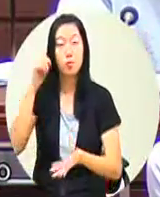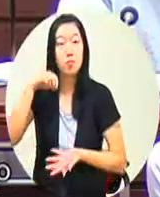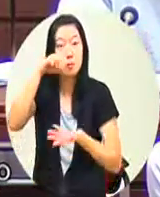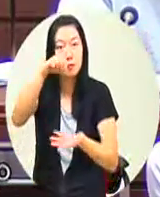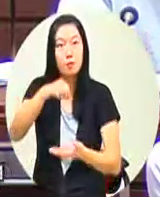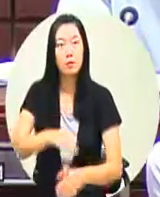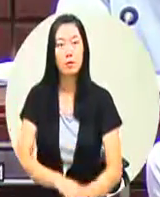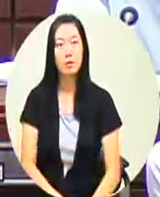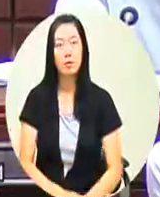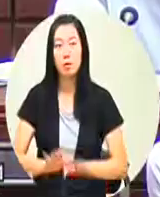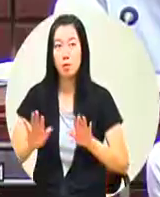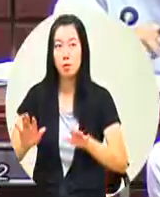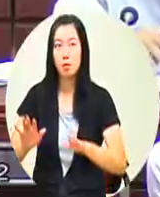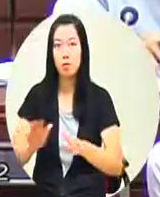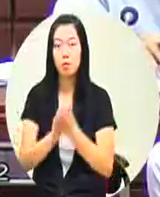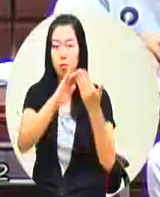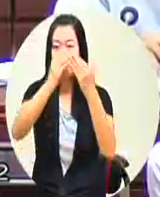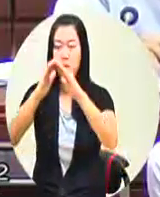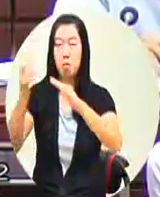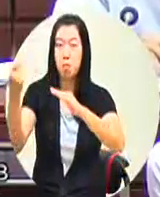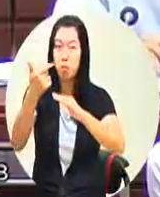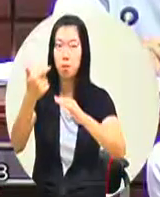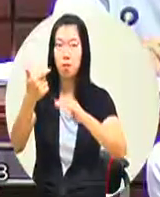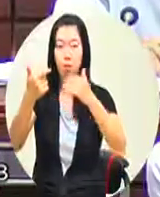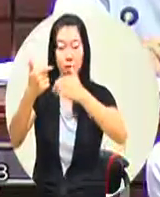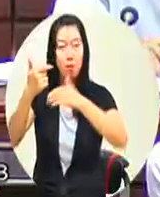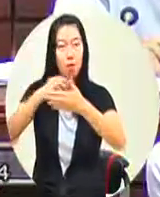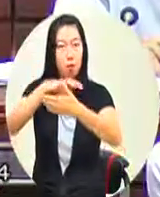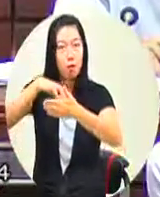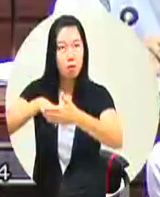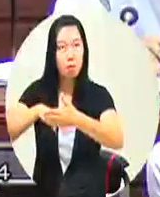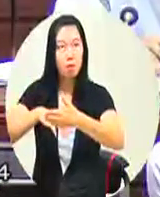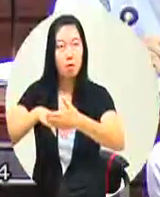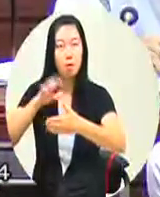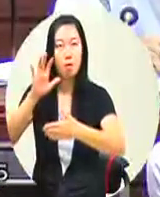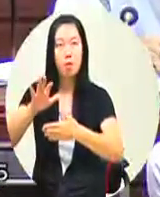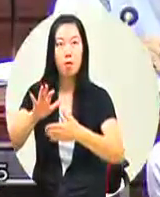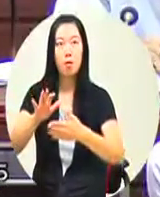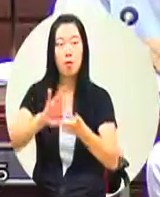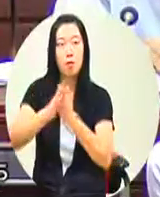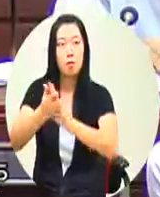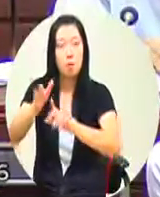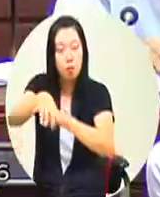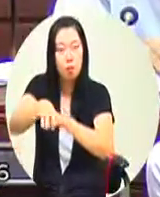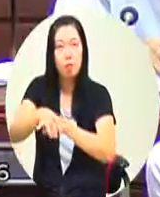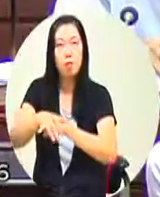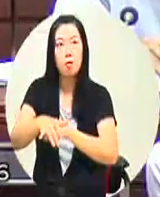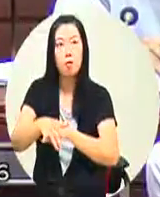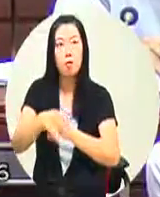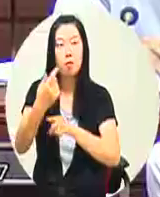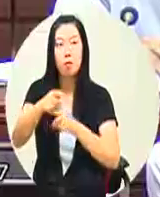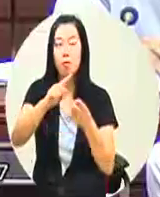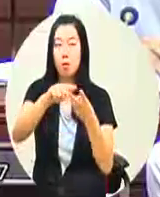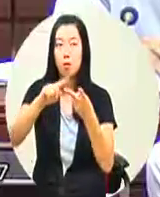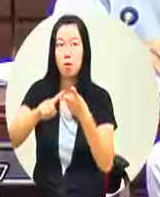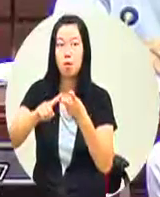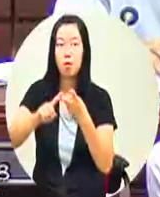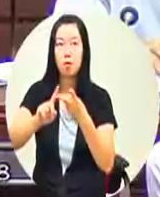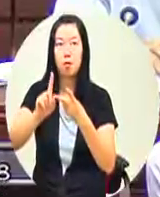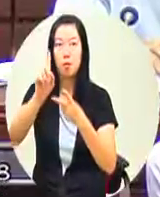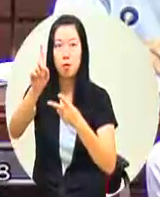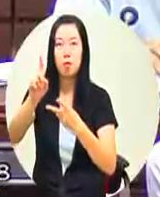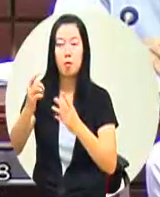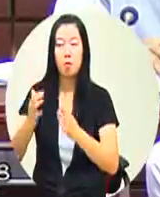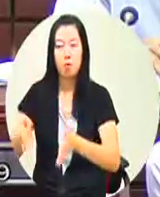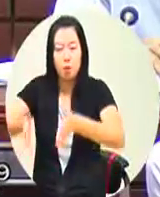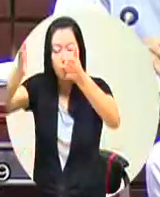哦，现在六户里面其实有一些是佃农啦， 好、啊、还有一间是那违建